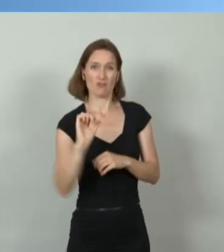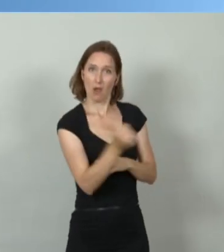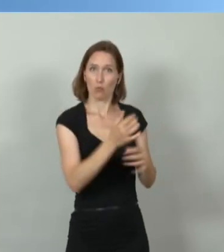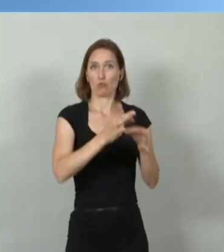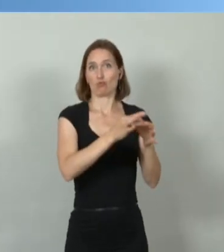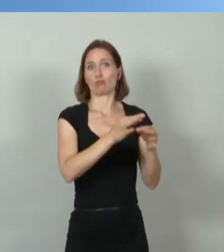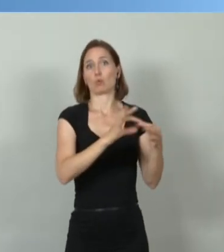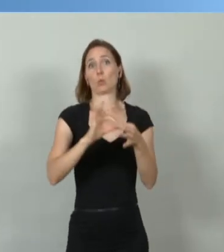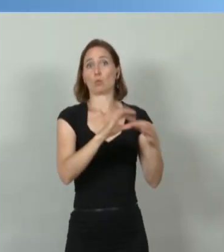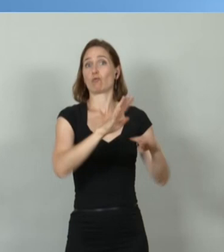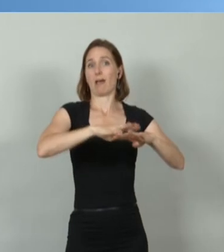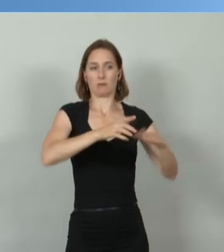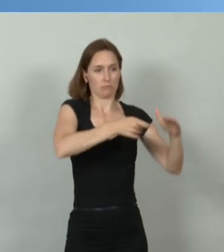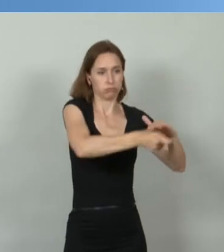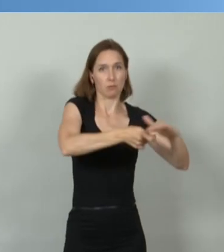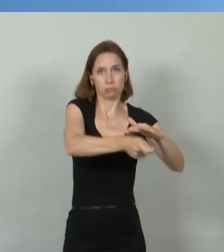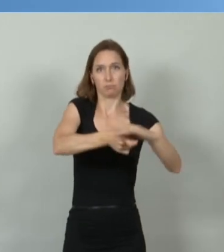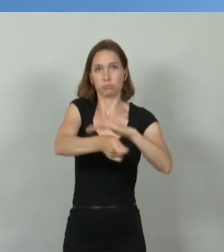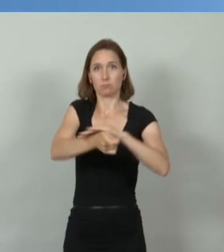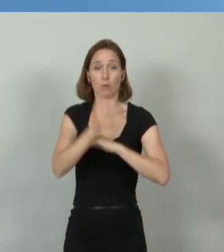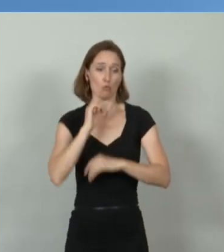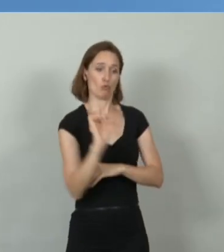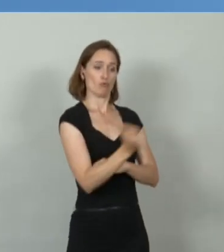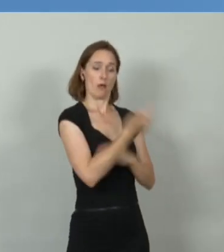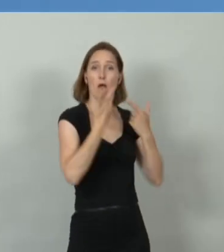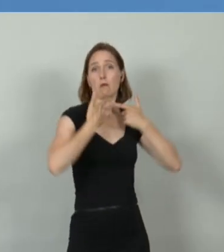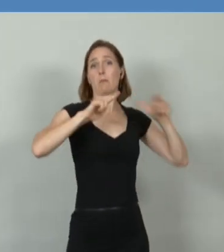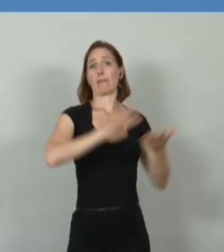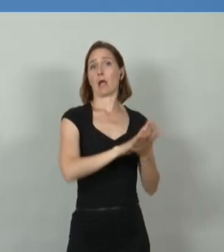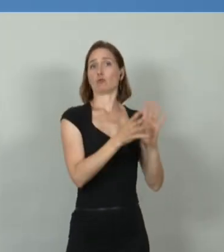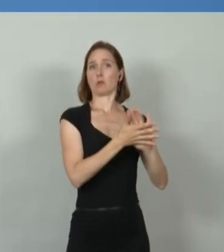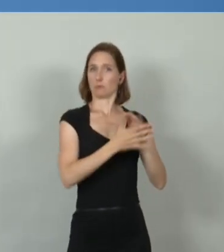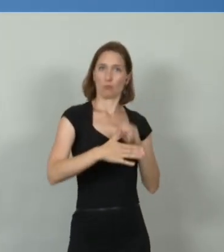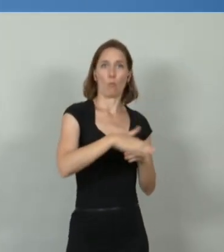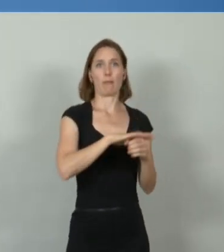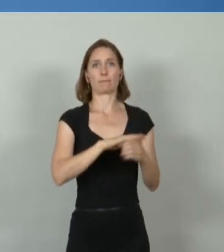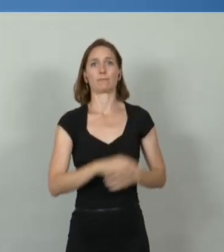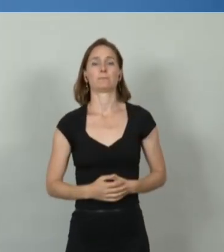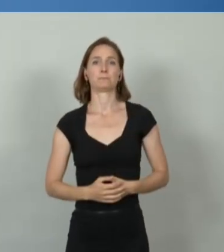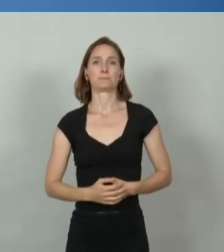ainsi de permettre la liberté associative pleine et entière